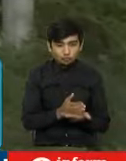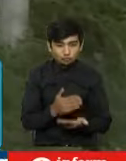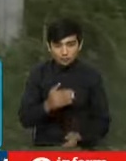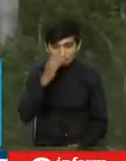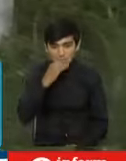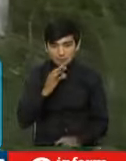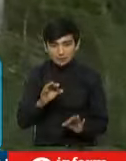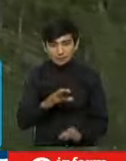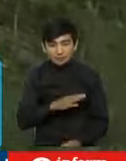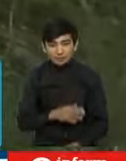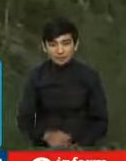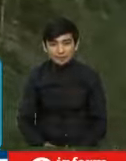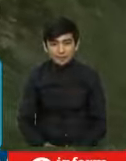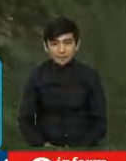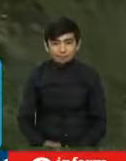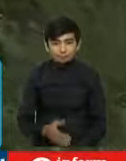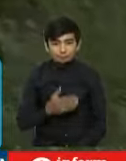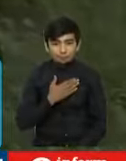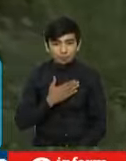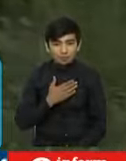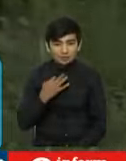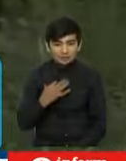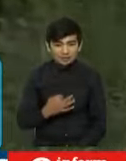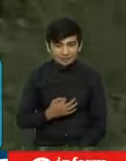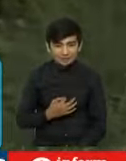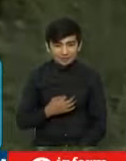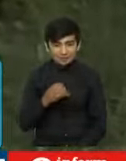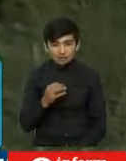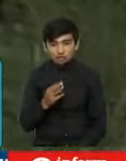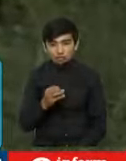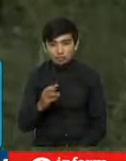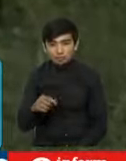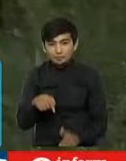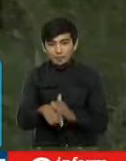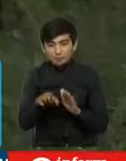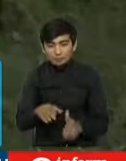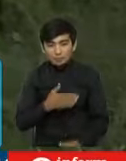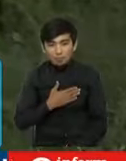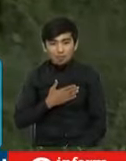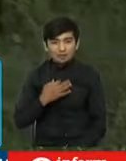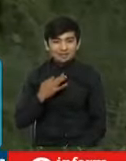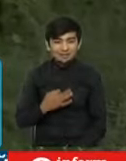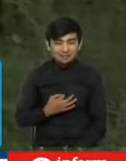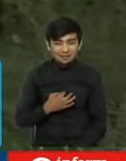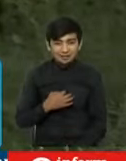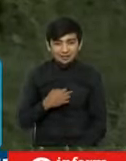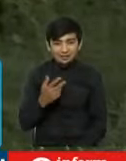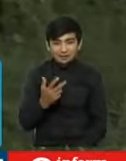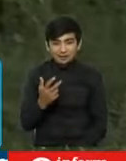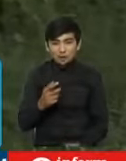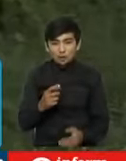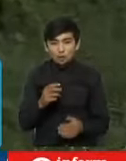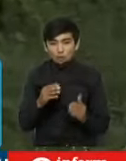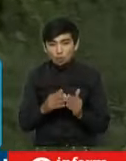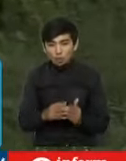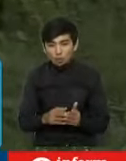отыр. Мен барған кезде баламды осыдың жігіттерінің есінен шығарғанын тауып отырмын ғой. Ол жігіттер мен баламды жаңағы 3-ші дом, 3-ші